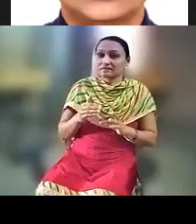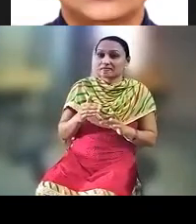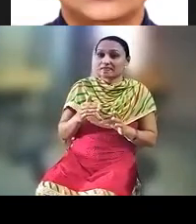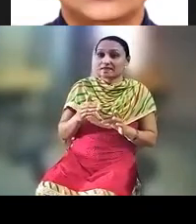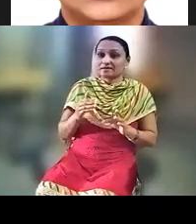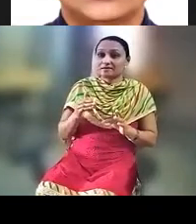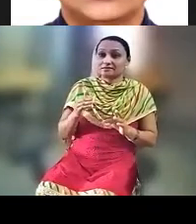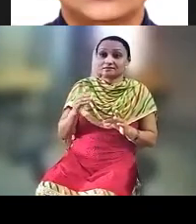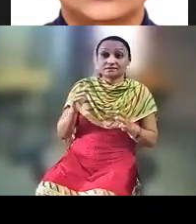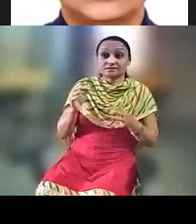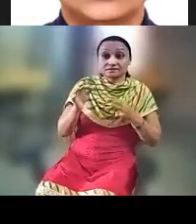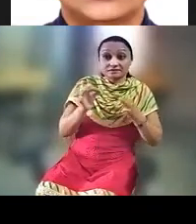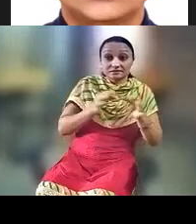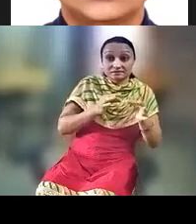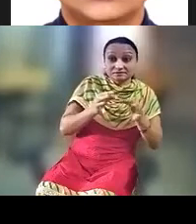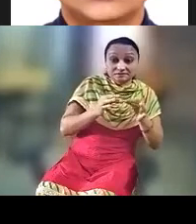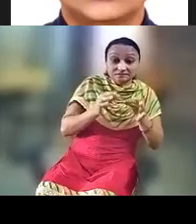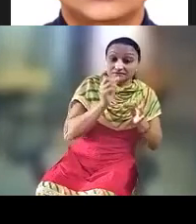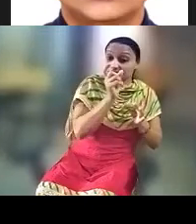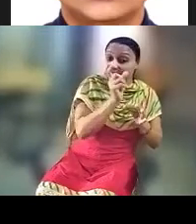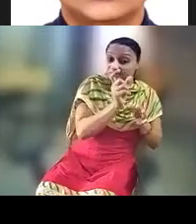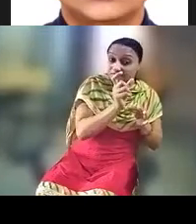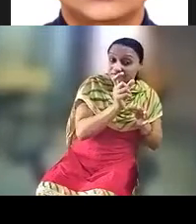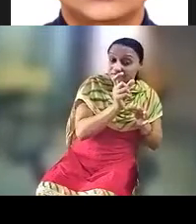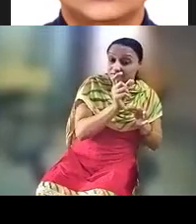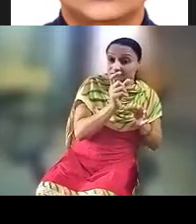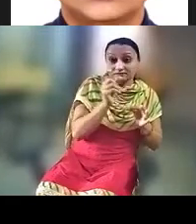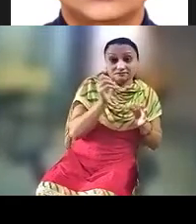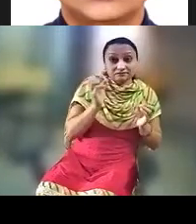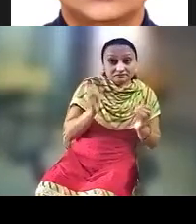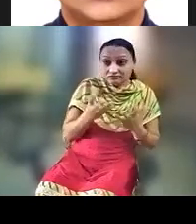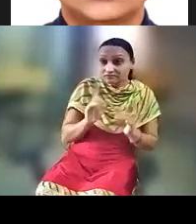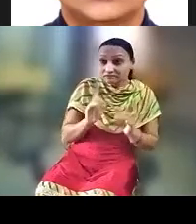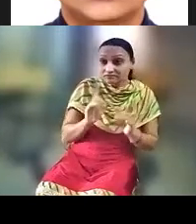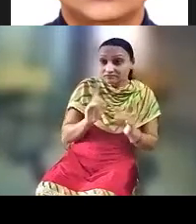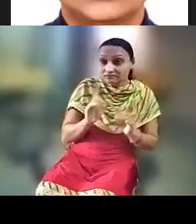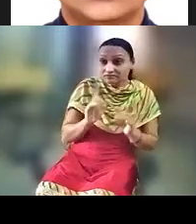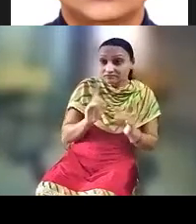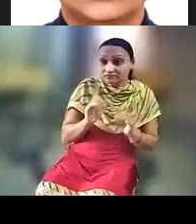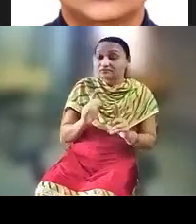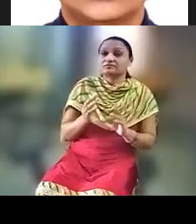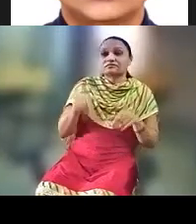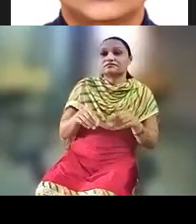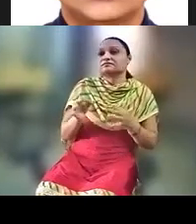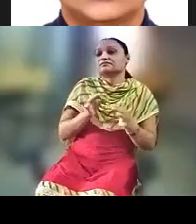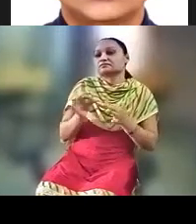इरादे से, पर उन शब्दों के मतलब इतने डिस्क्रिमिनेटरी होते हैं कि वो लोगों को अच्छा नहीं लगता।